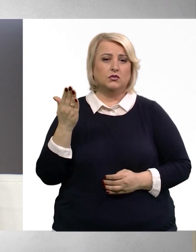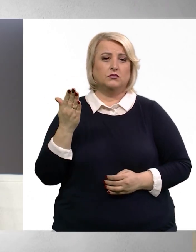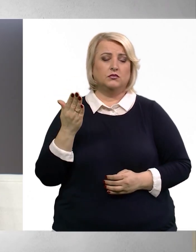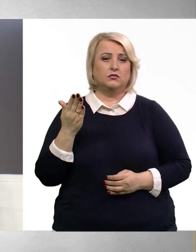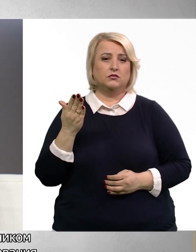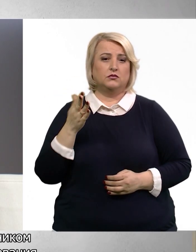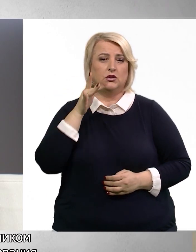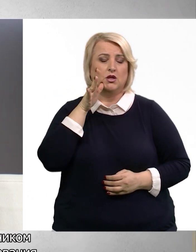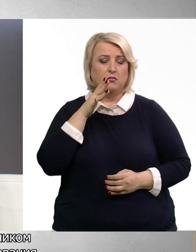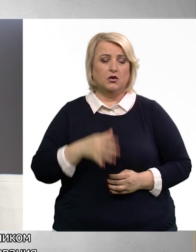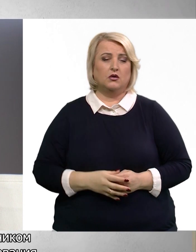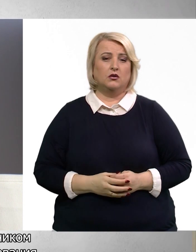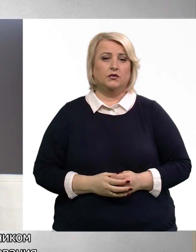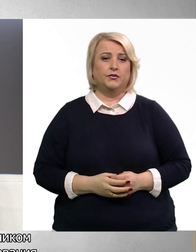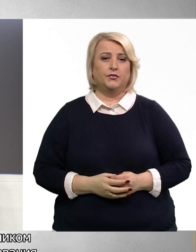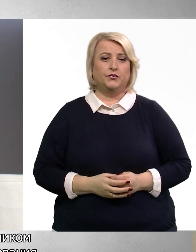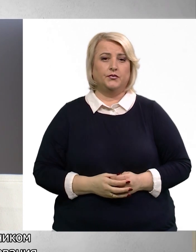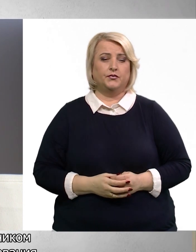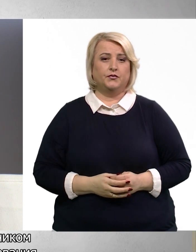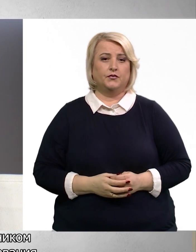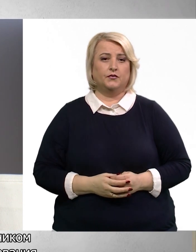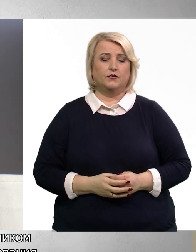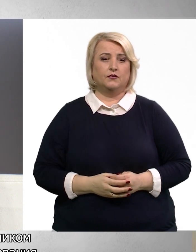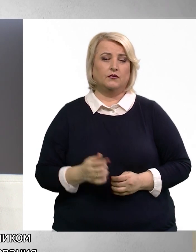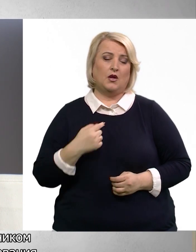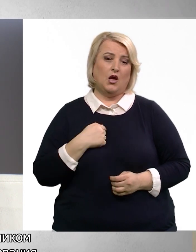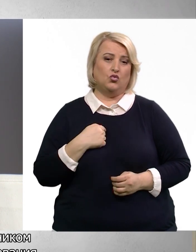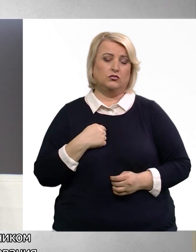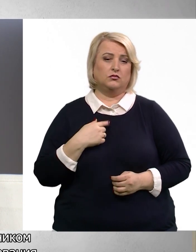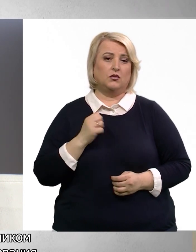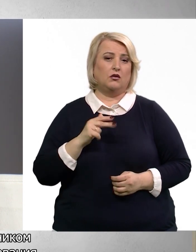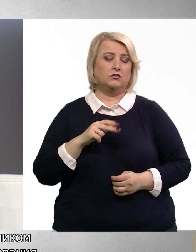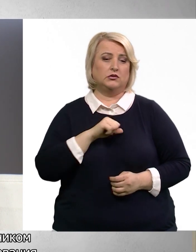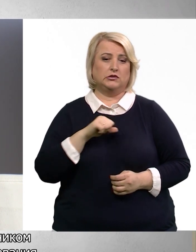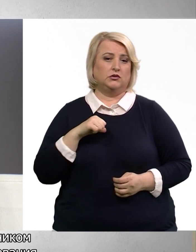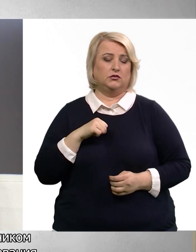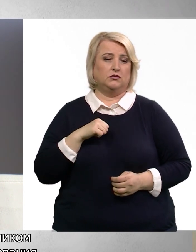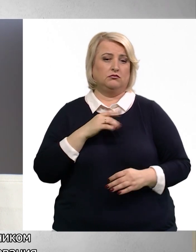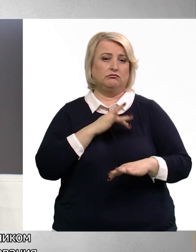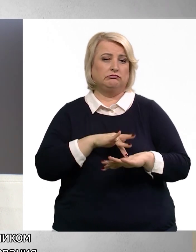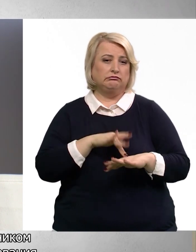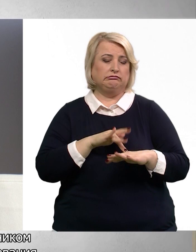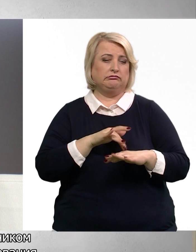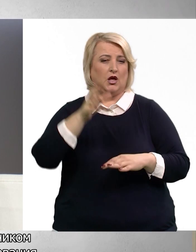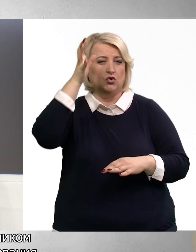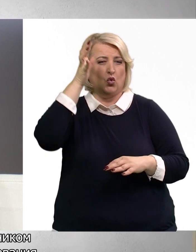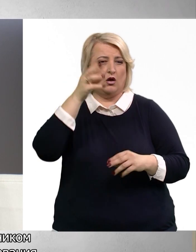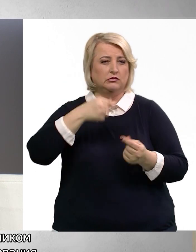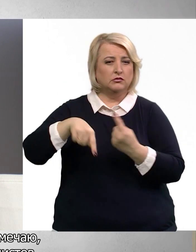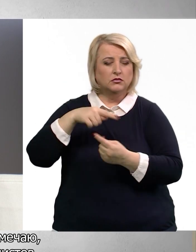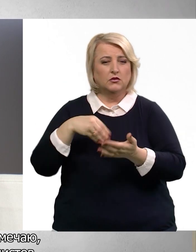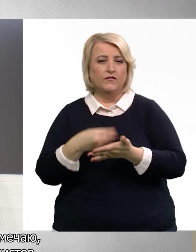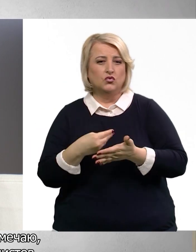în ultimul timp, eu fiind, mă rog, adeptul și educația antreprenorială și